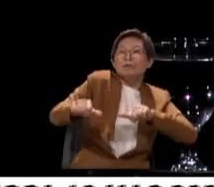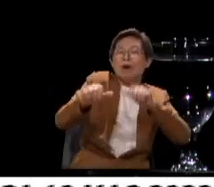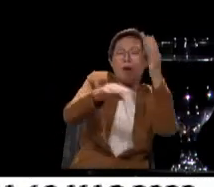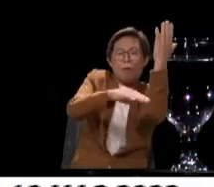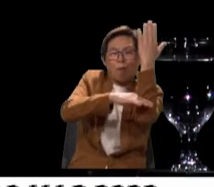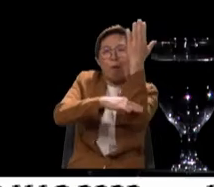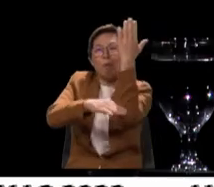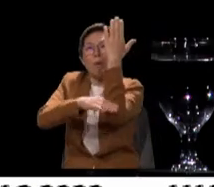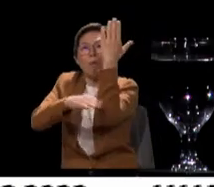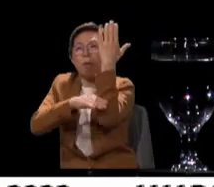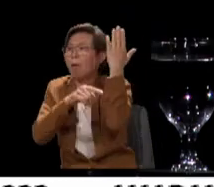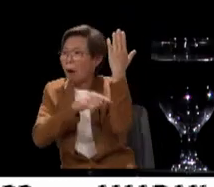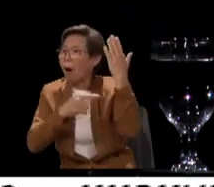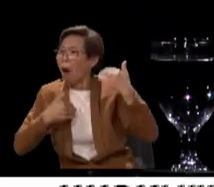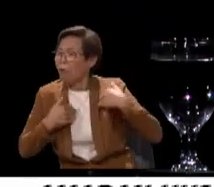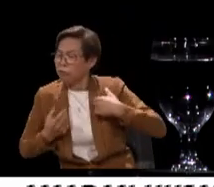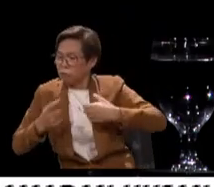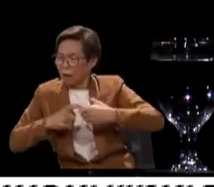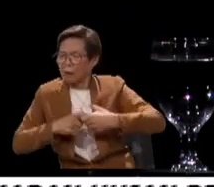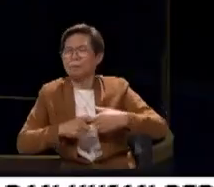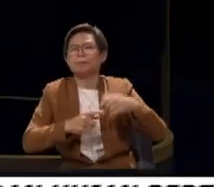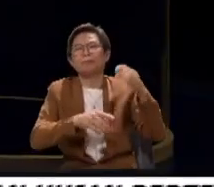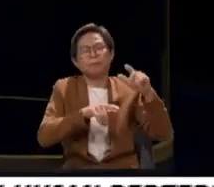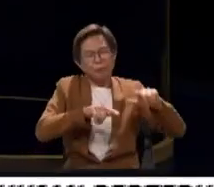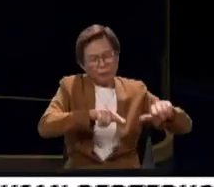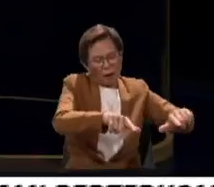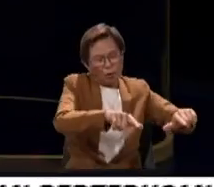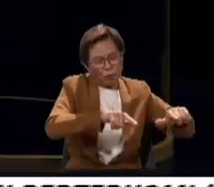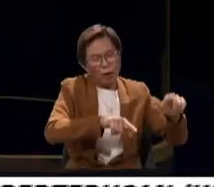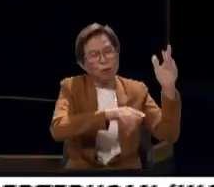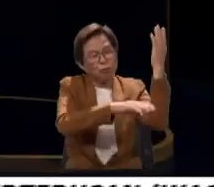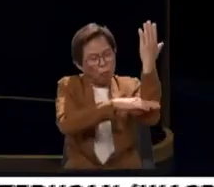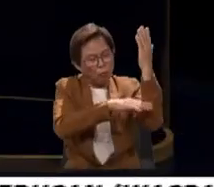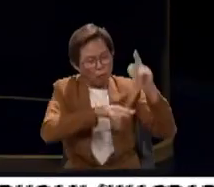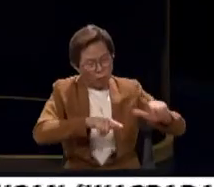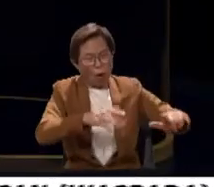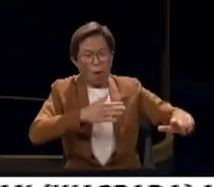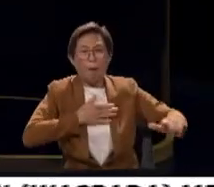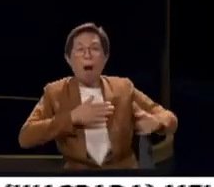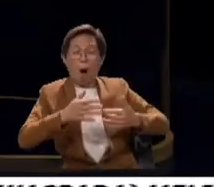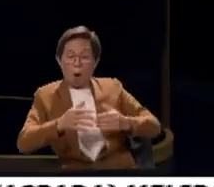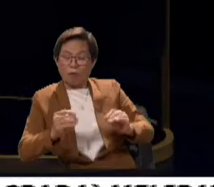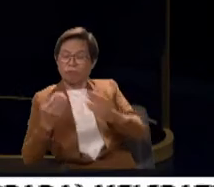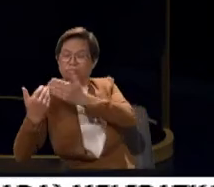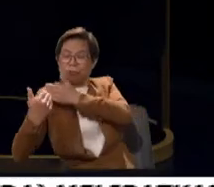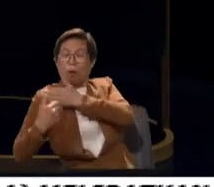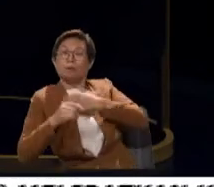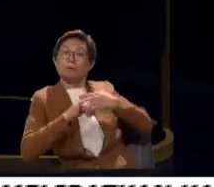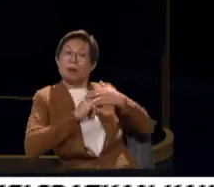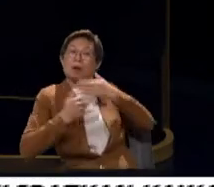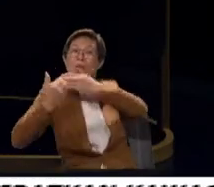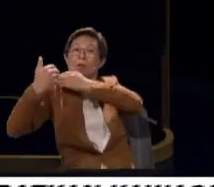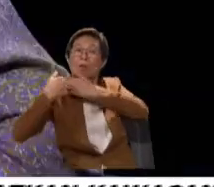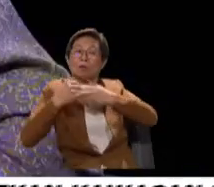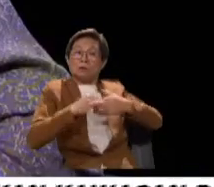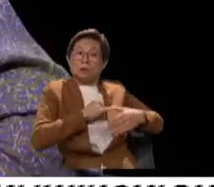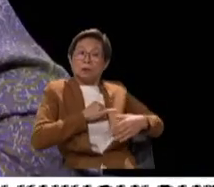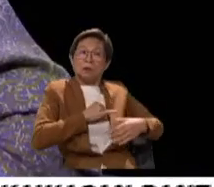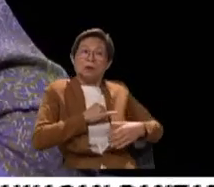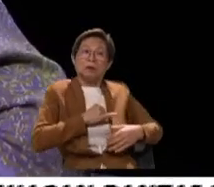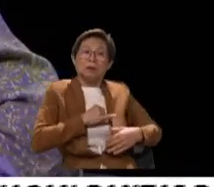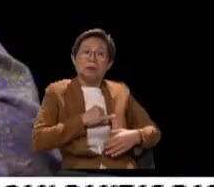ini sektor er kayu a yang di bawah Kementerian saya Ia adalah sektor yang lumayan juga